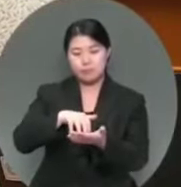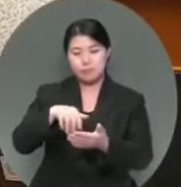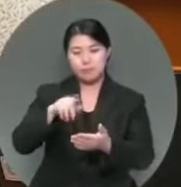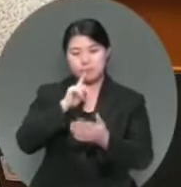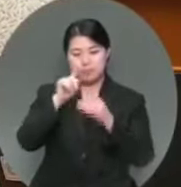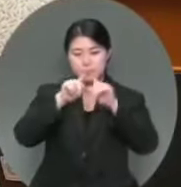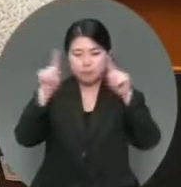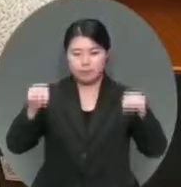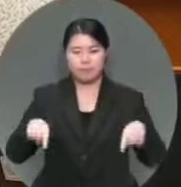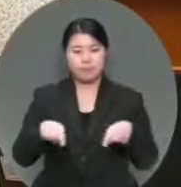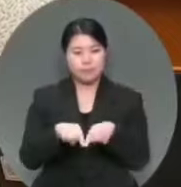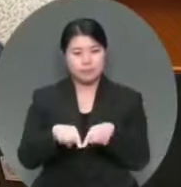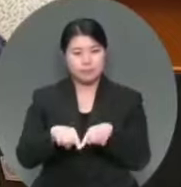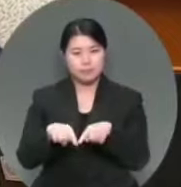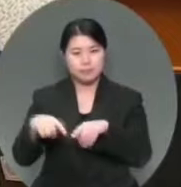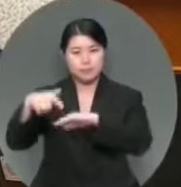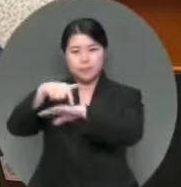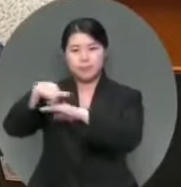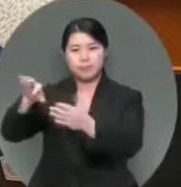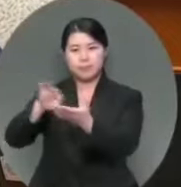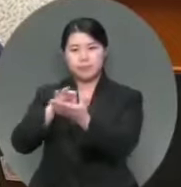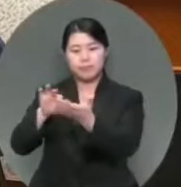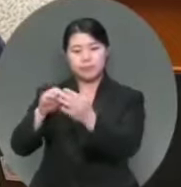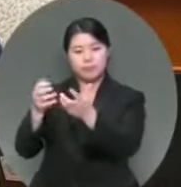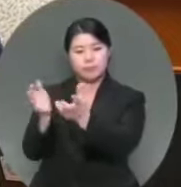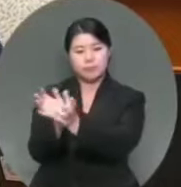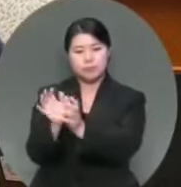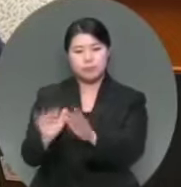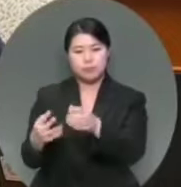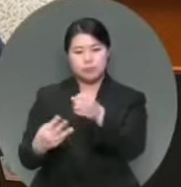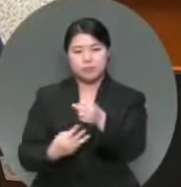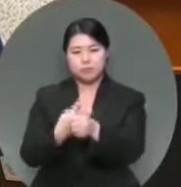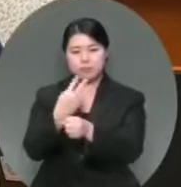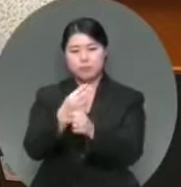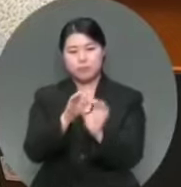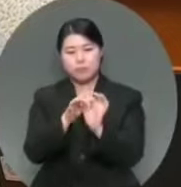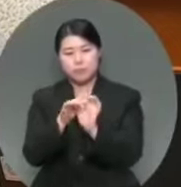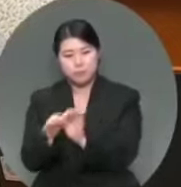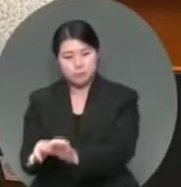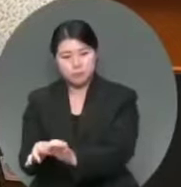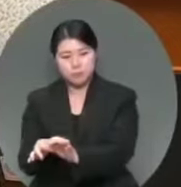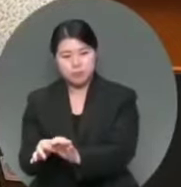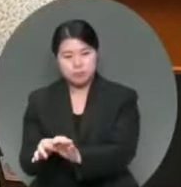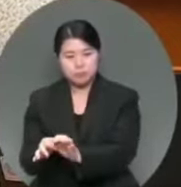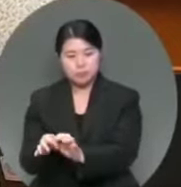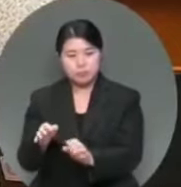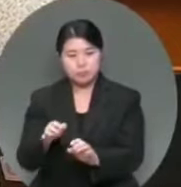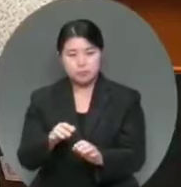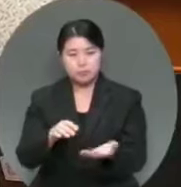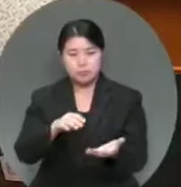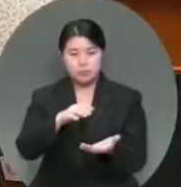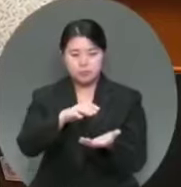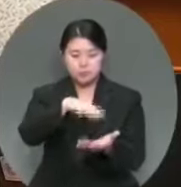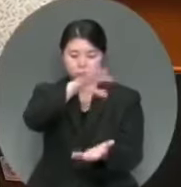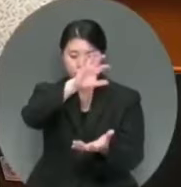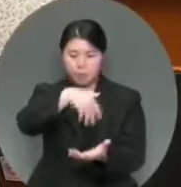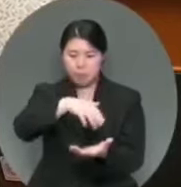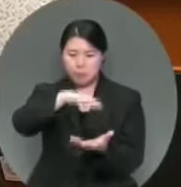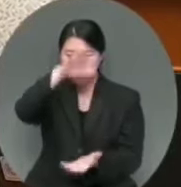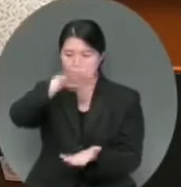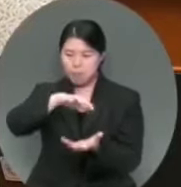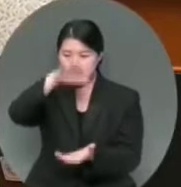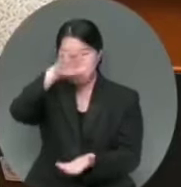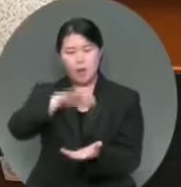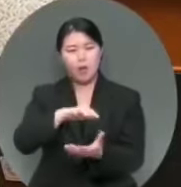이제 기재부에서 왜 이렇게 거의 3년간 연속해서 큰 규모의 세수 오차가 났을까? 라고